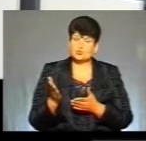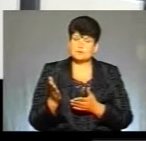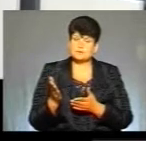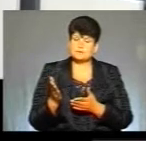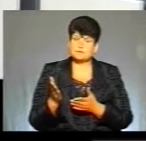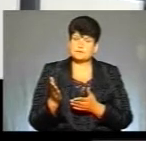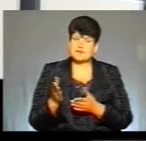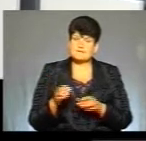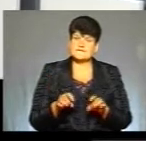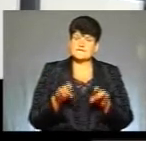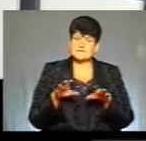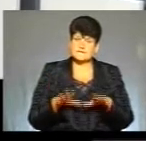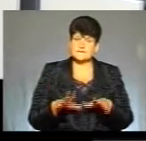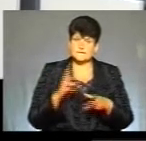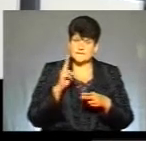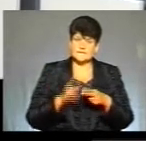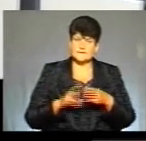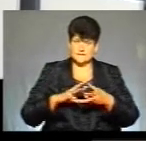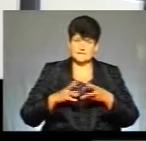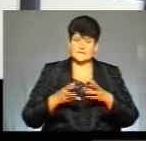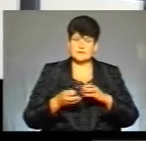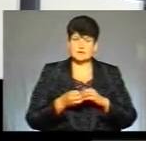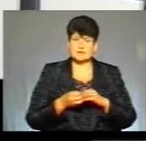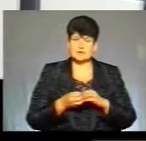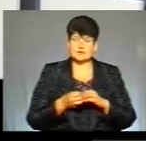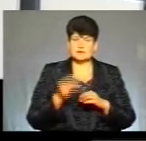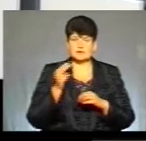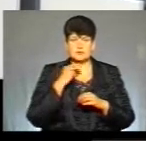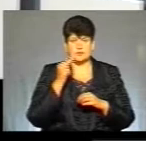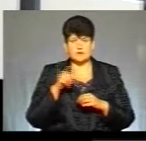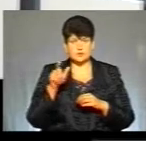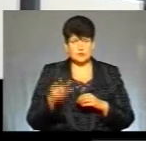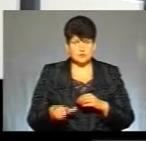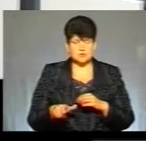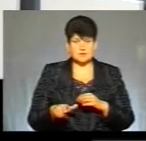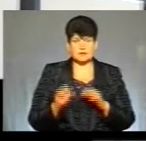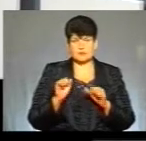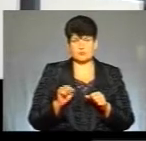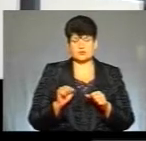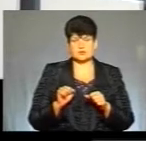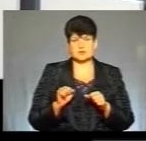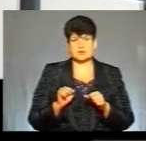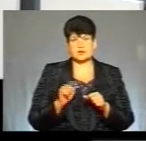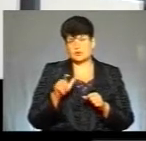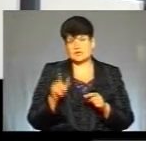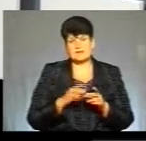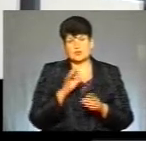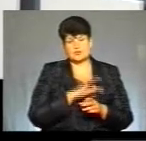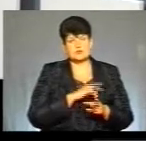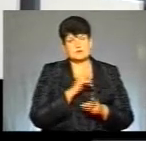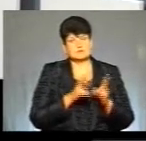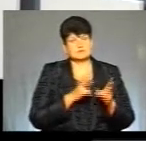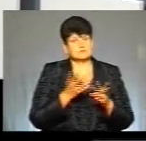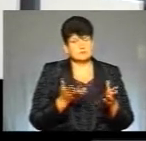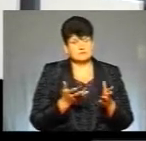підставним буде вирок про винуватість цієї особи, і в кожному разі особа може скористатися відповідною можливістю апеляційного, касаційного оскарження. Тобто в даному